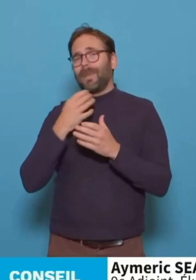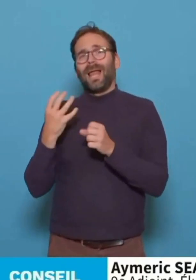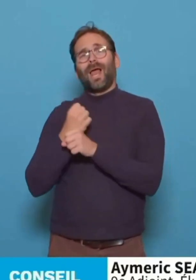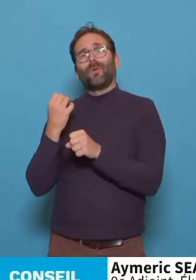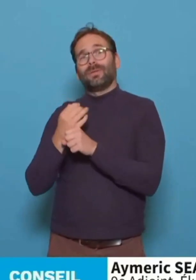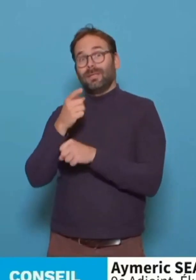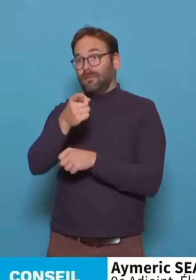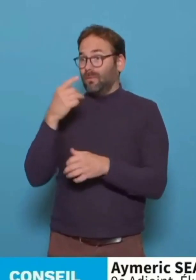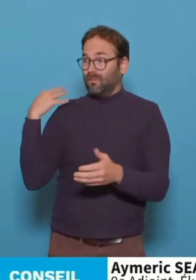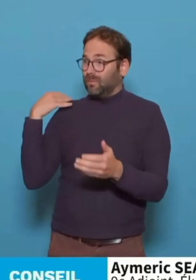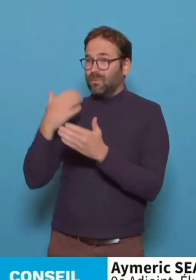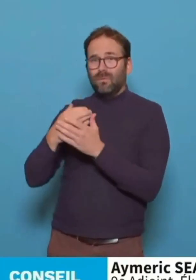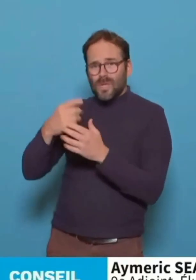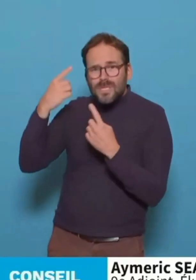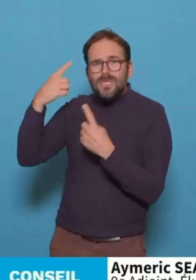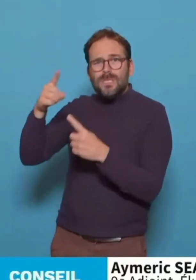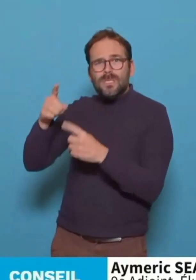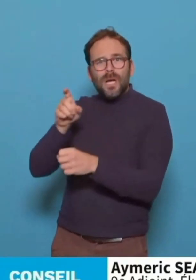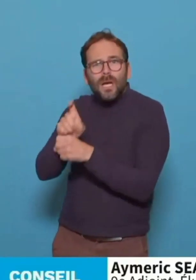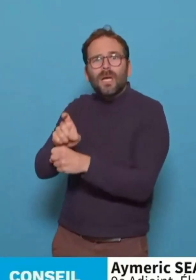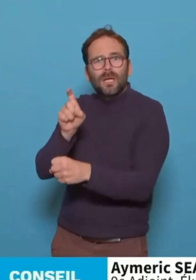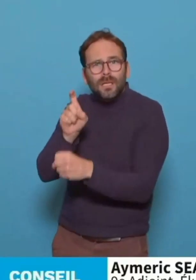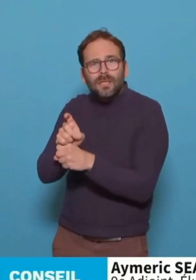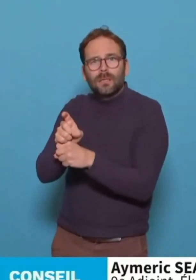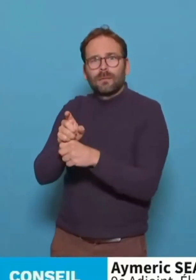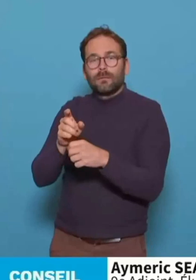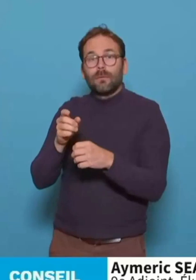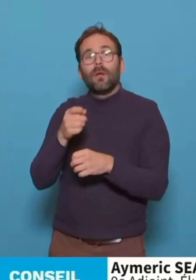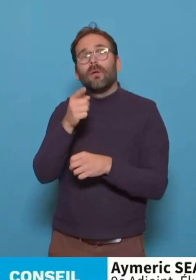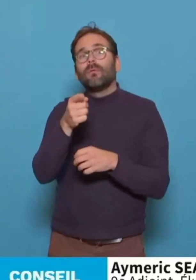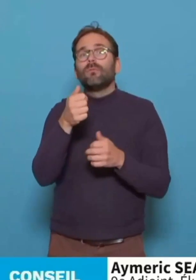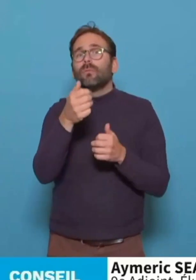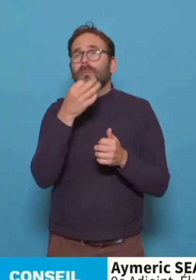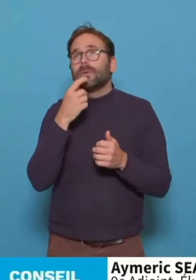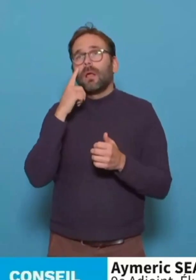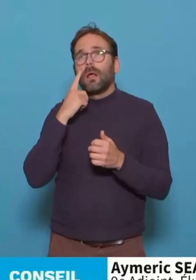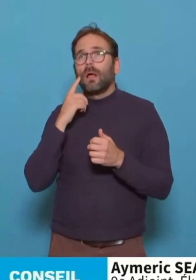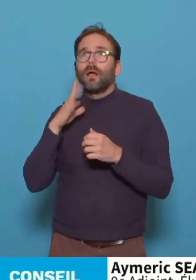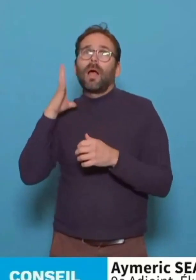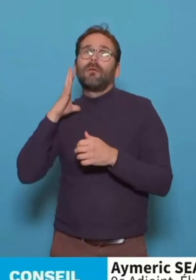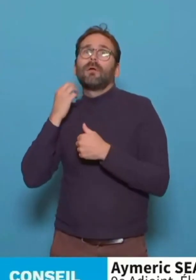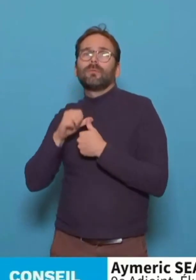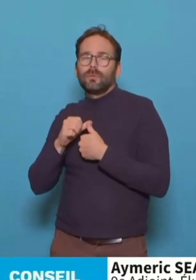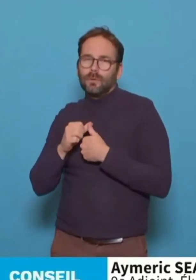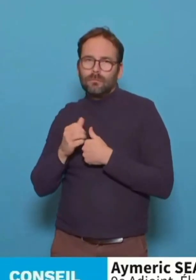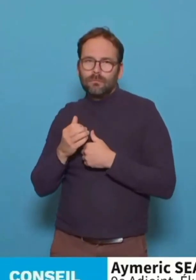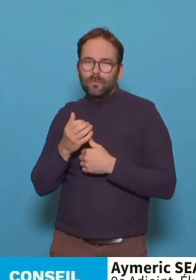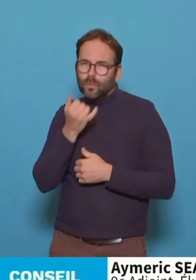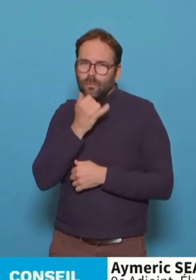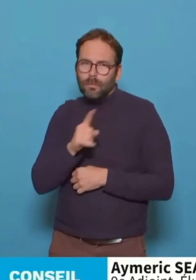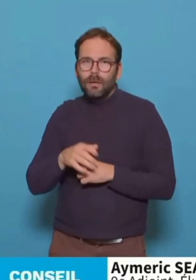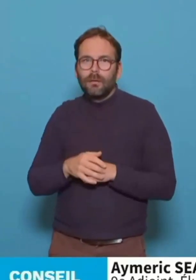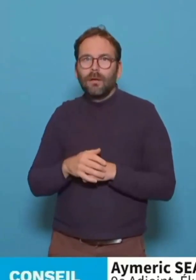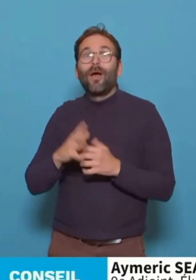citer avec la larme à l'œil et une forme de nostalgie qui ne trompe personne. Que vous soyez nostalgique du